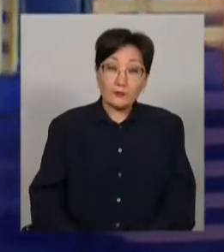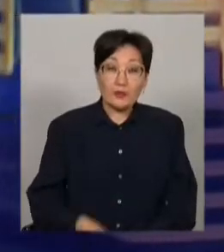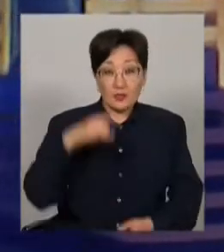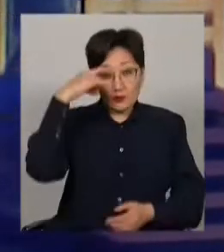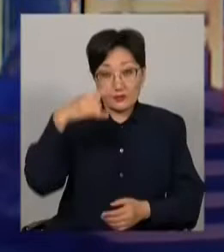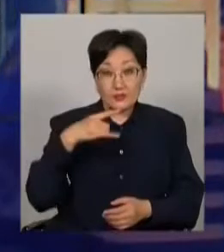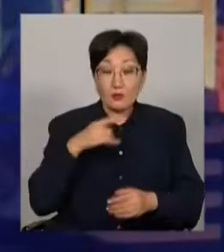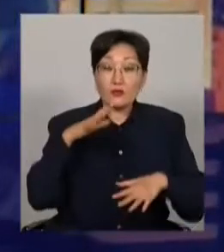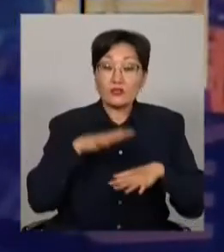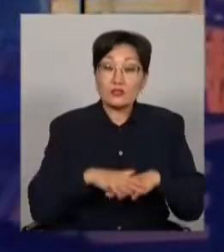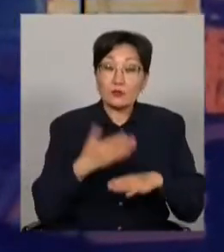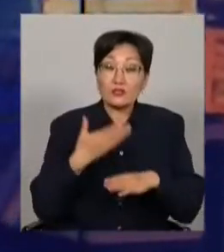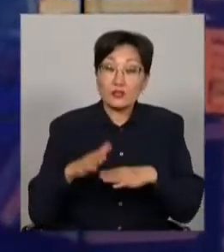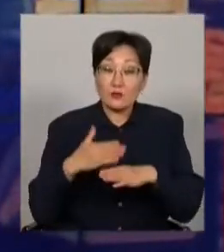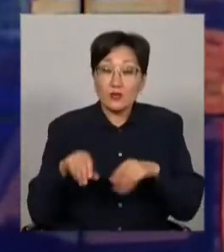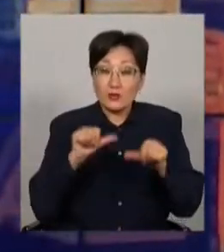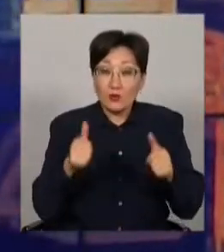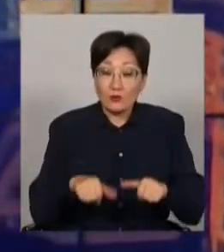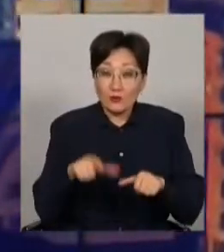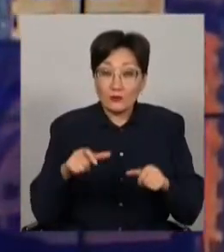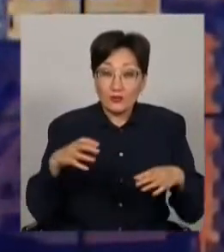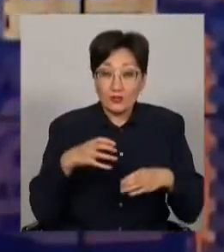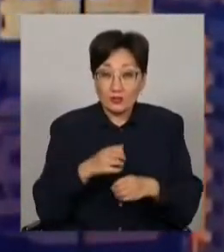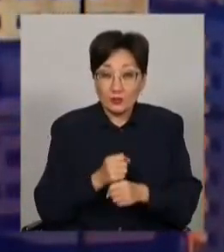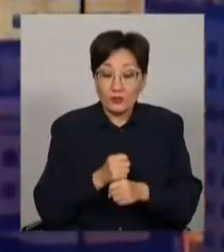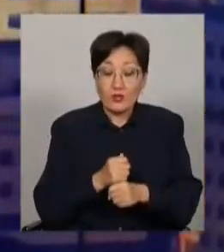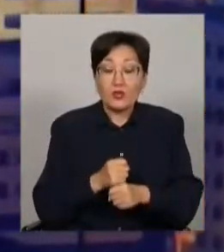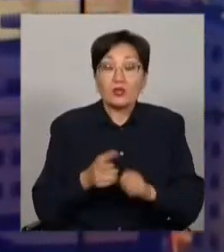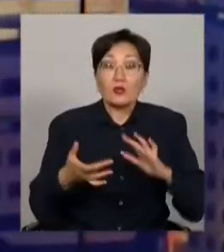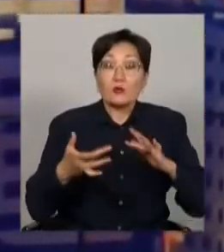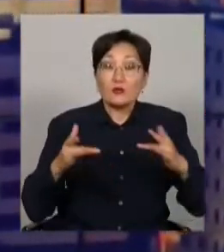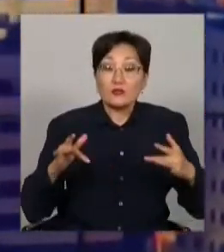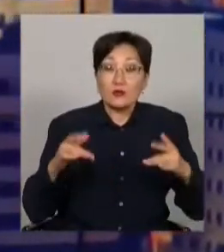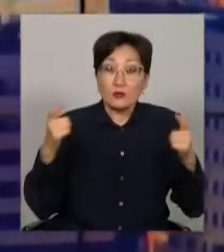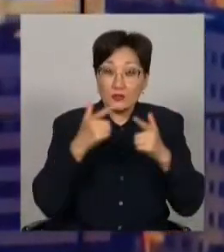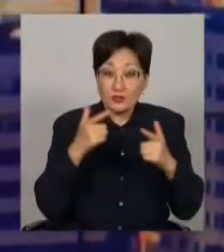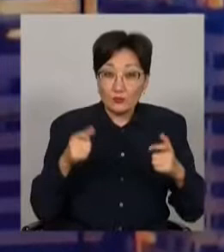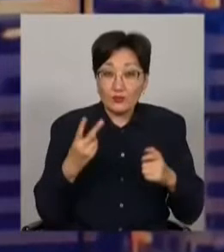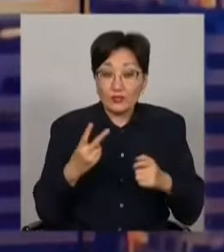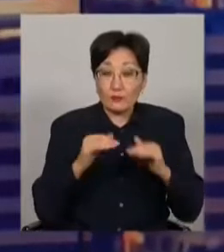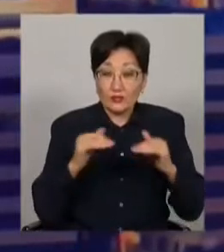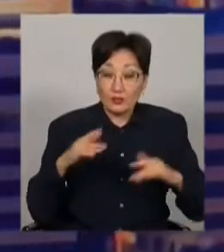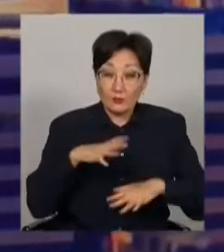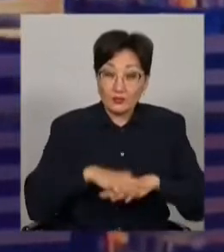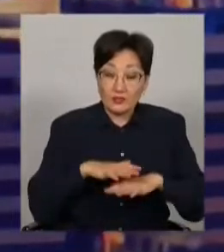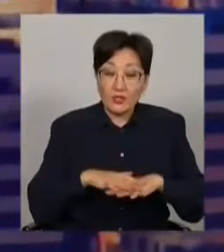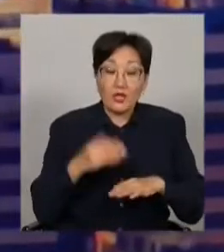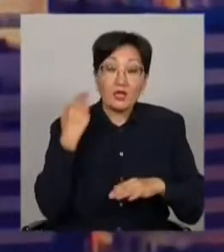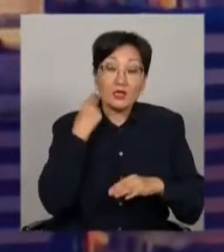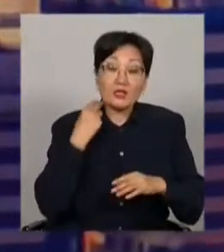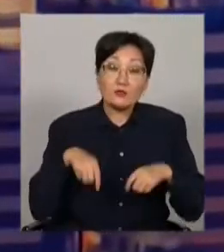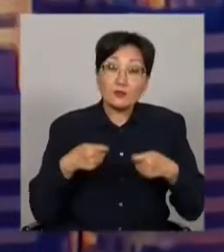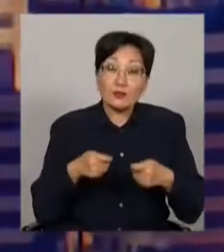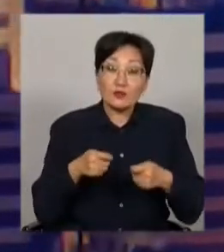Елімізде банктерден несие алатындар азайған. Ранкинг кезеттің статистикасына сүйенсек, екінші деңгейлі банктердің қарыз беру